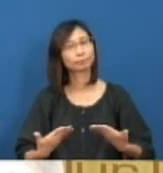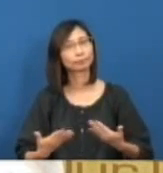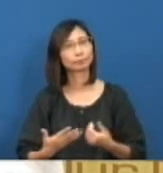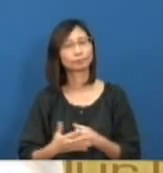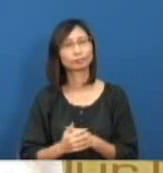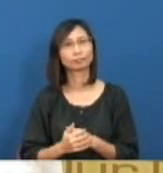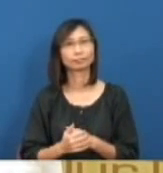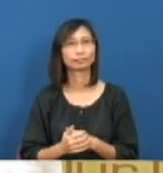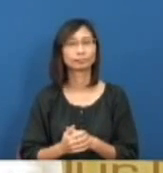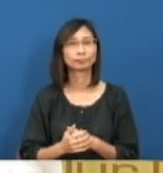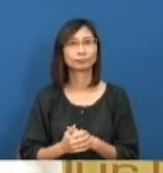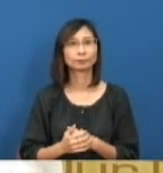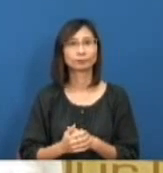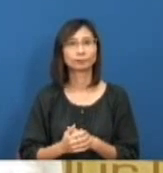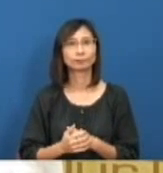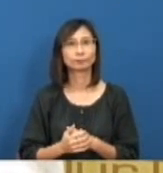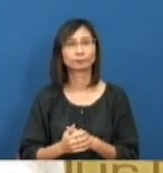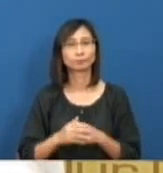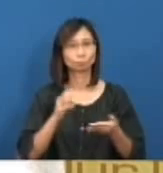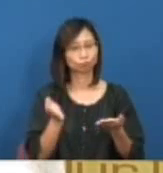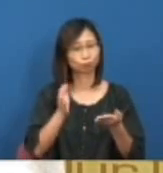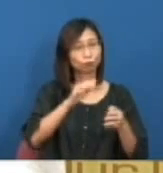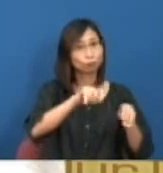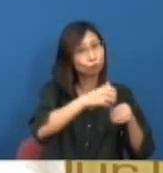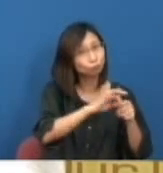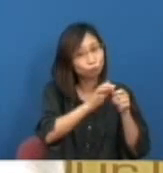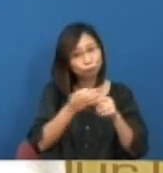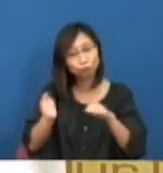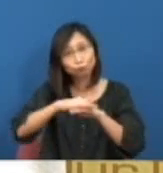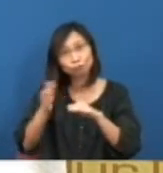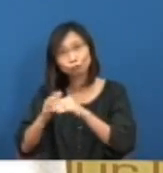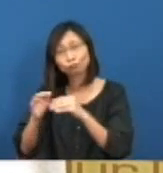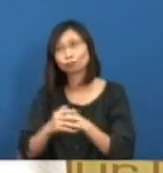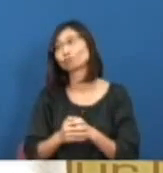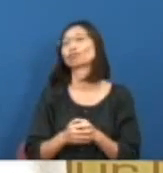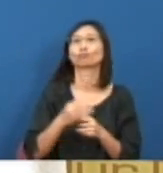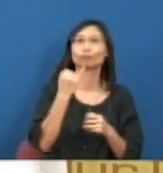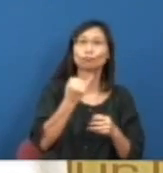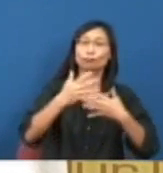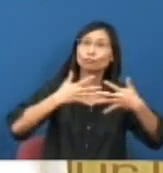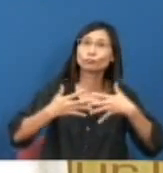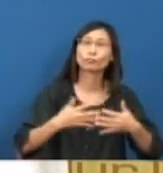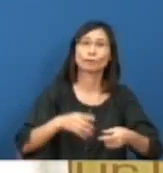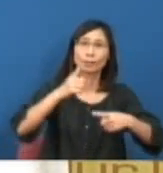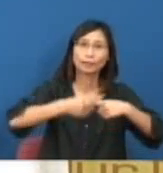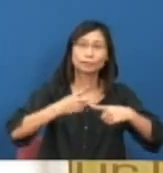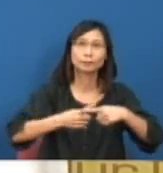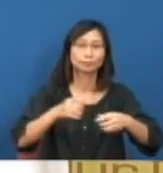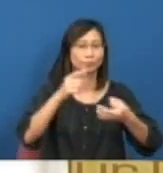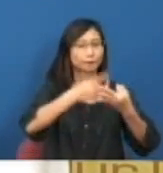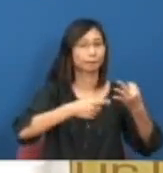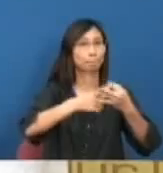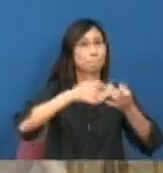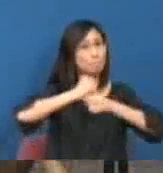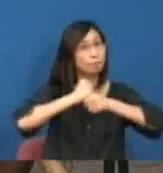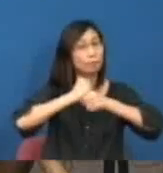嘅收收補補嘅難產，其實係馬岳啊同埋陳建文佢提出嚟嘅，係咪？